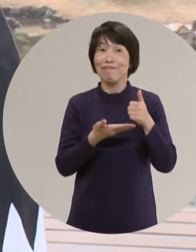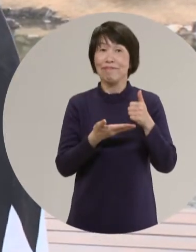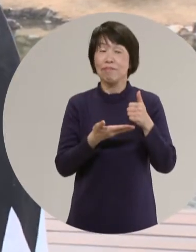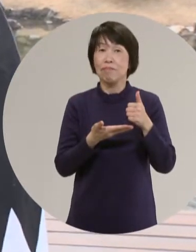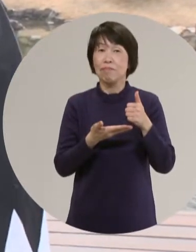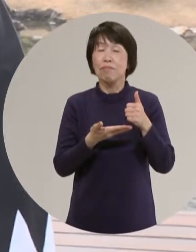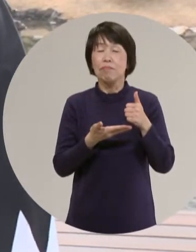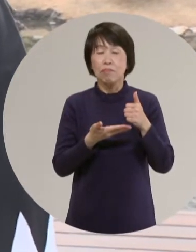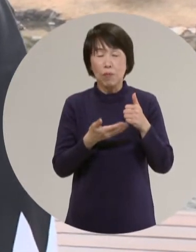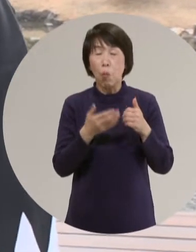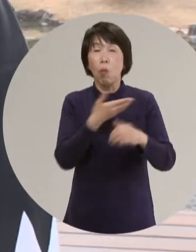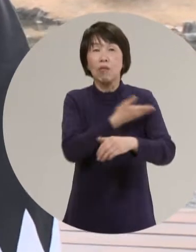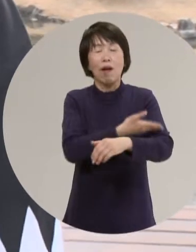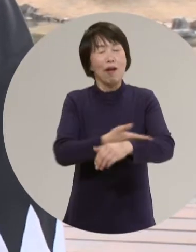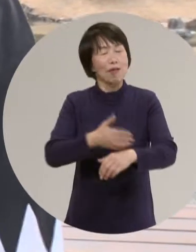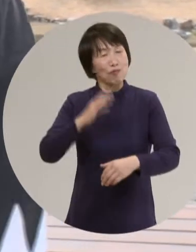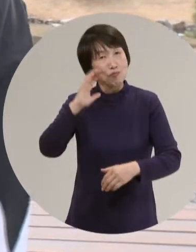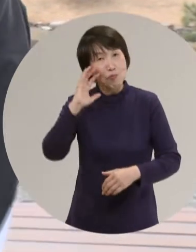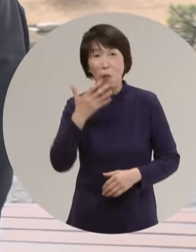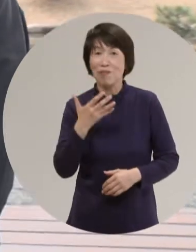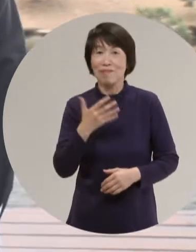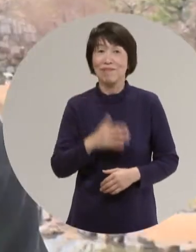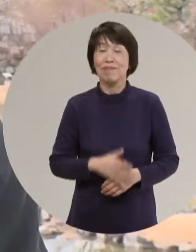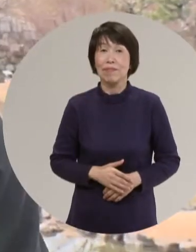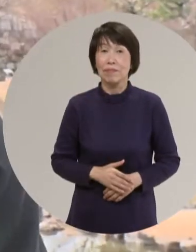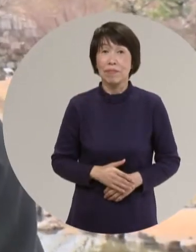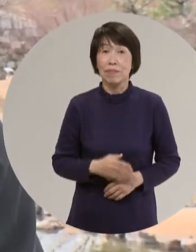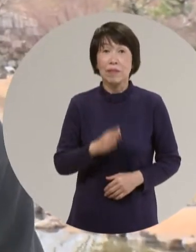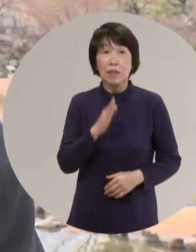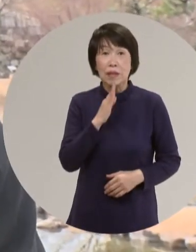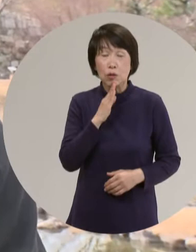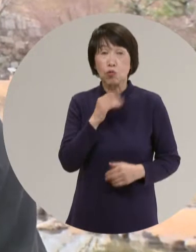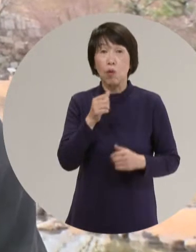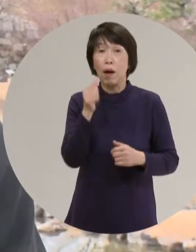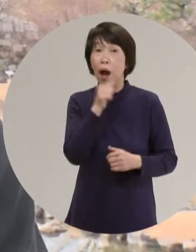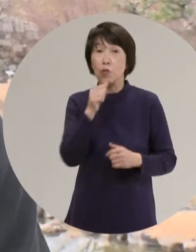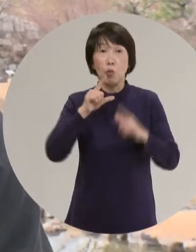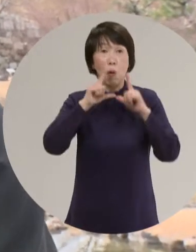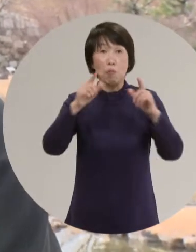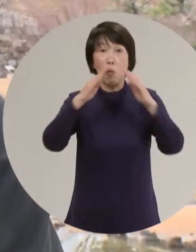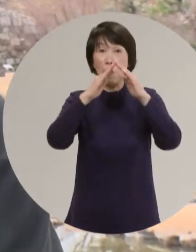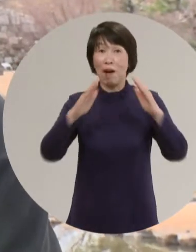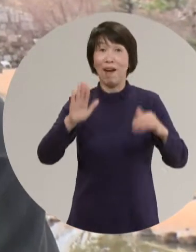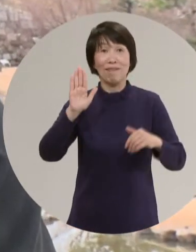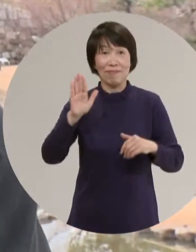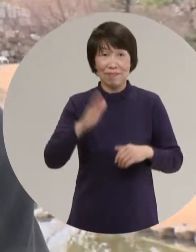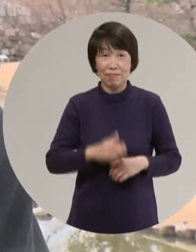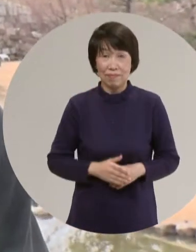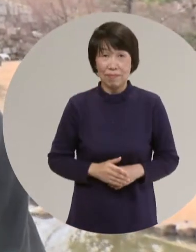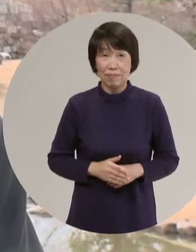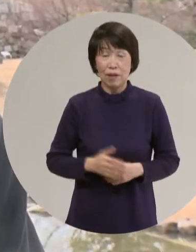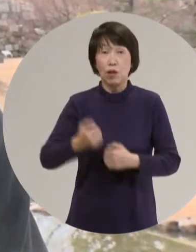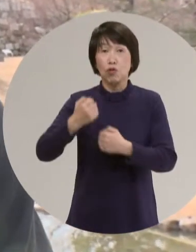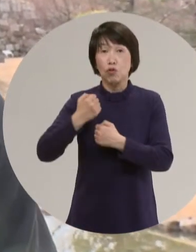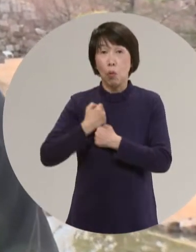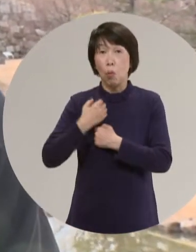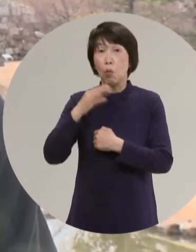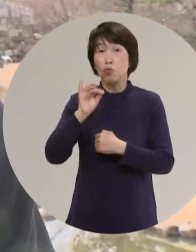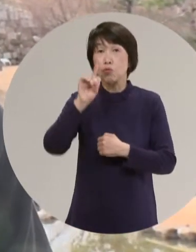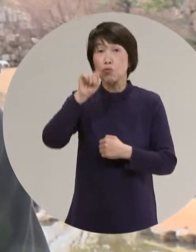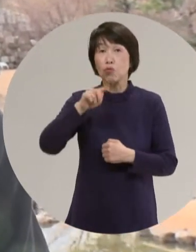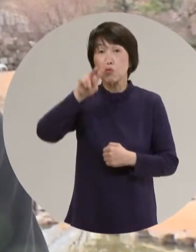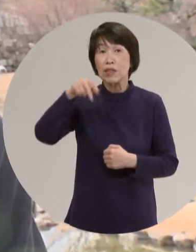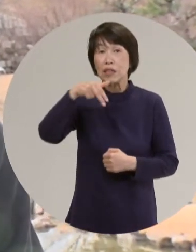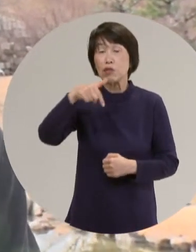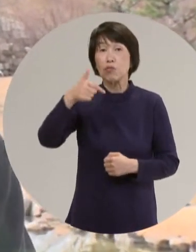が、驚きの経歴が。 ガイドの発表会というのがありまして、 はいはいはい、 兵庫ツーリズム